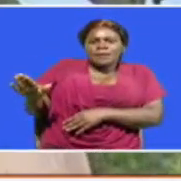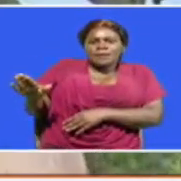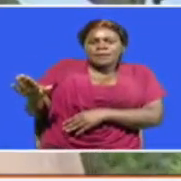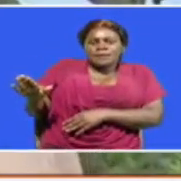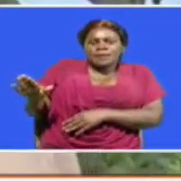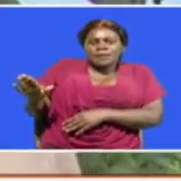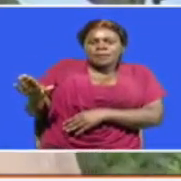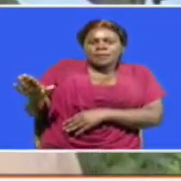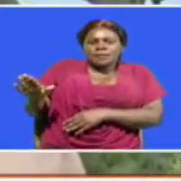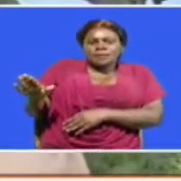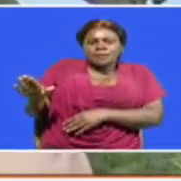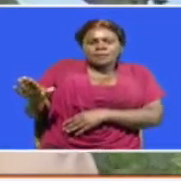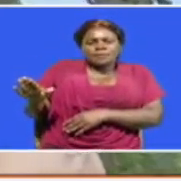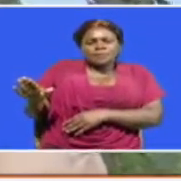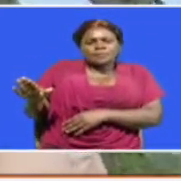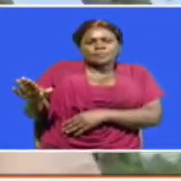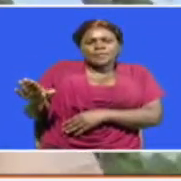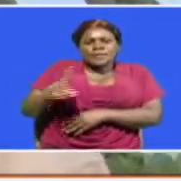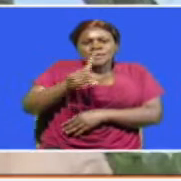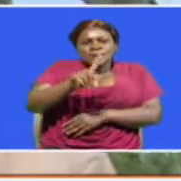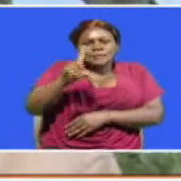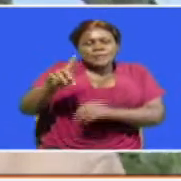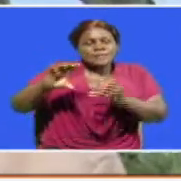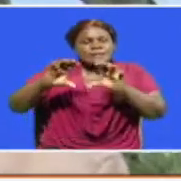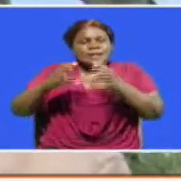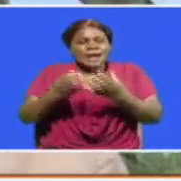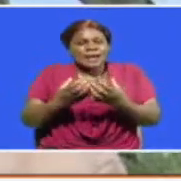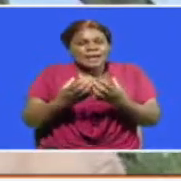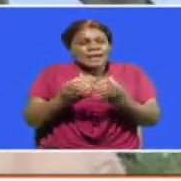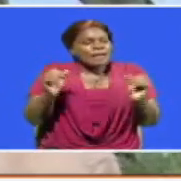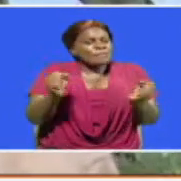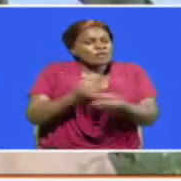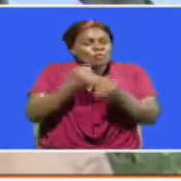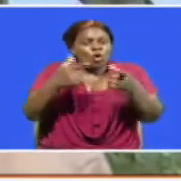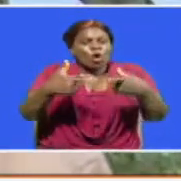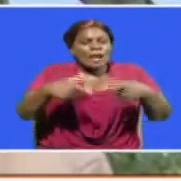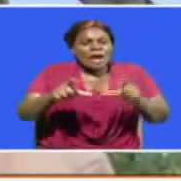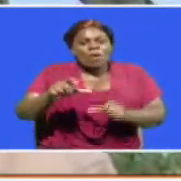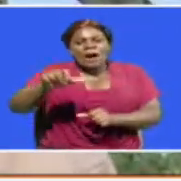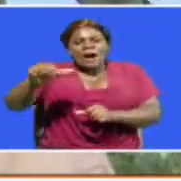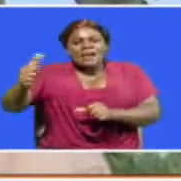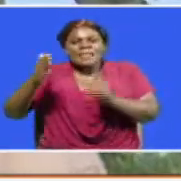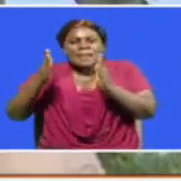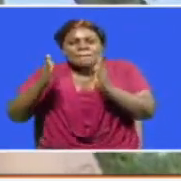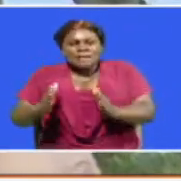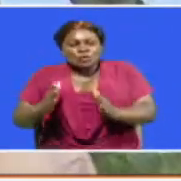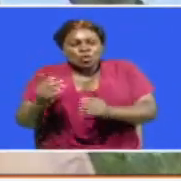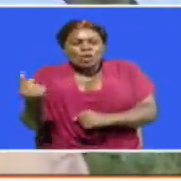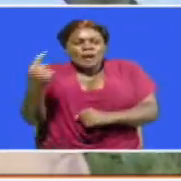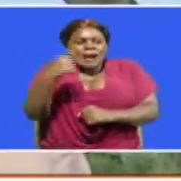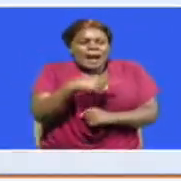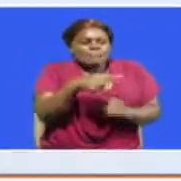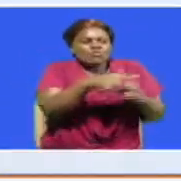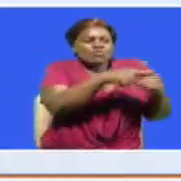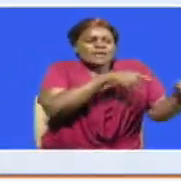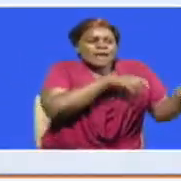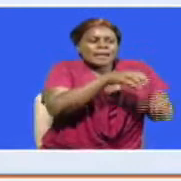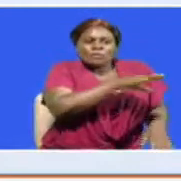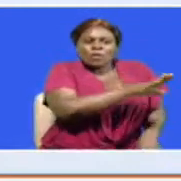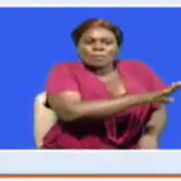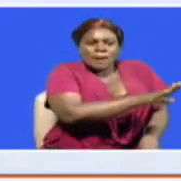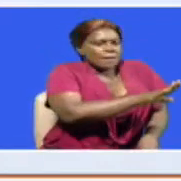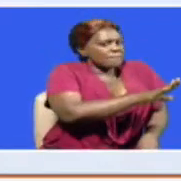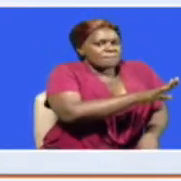hatu, kila clan haiwezi kupali ya kwamba mtu mwingine auwe mnyama